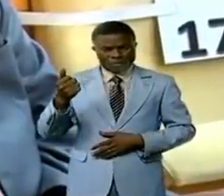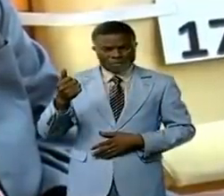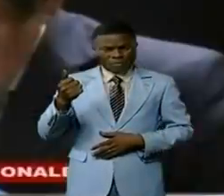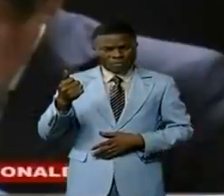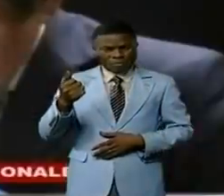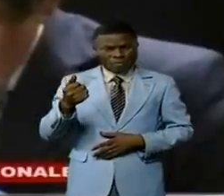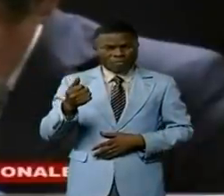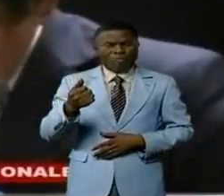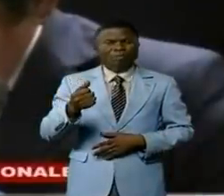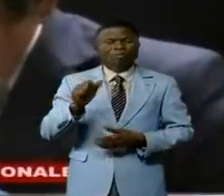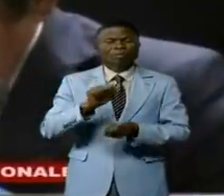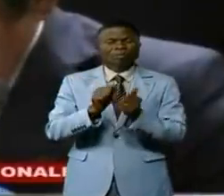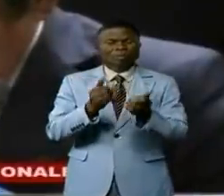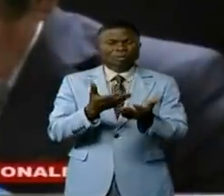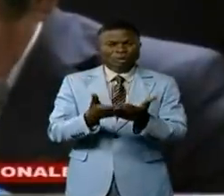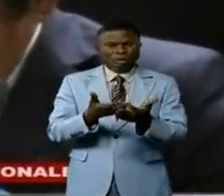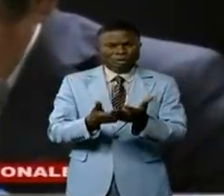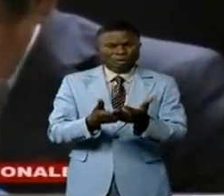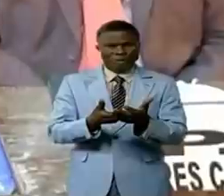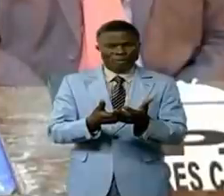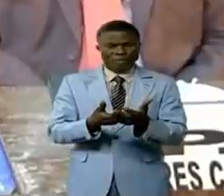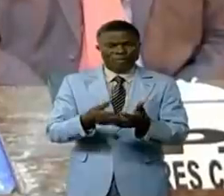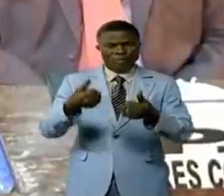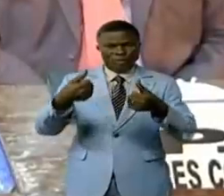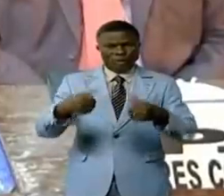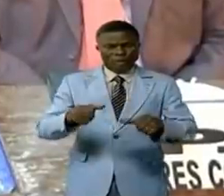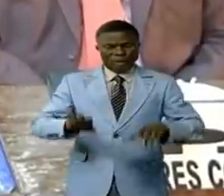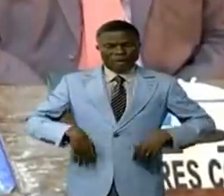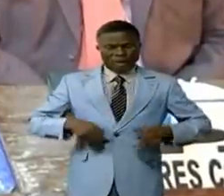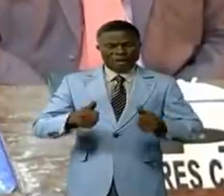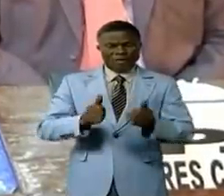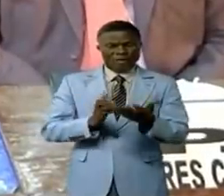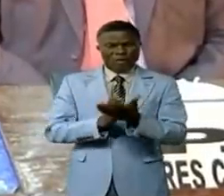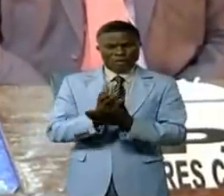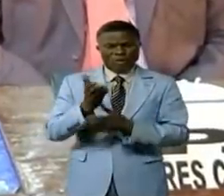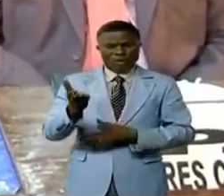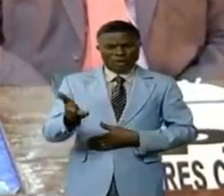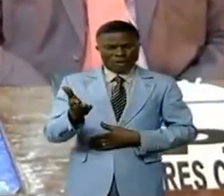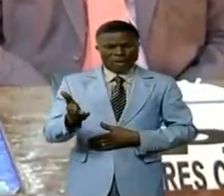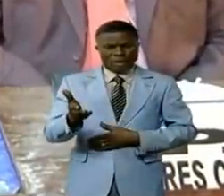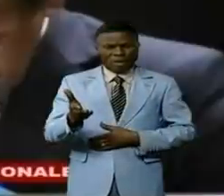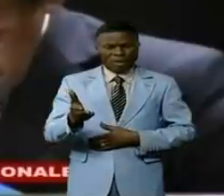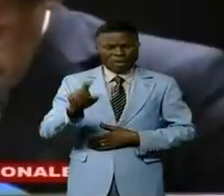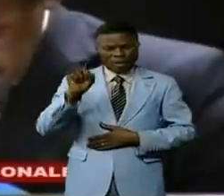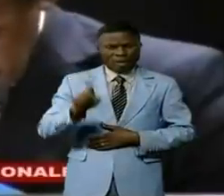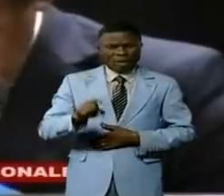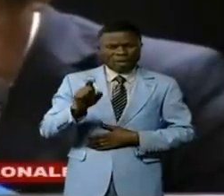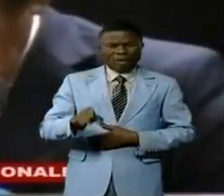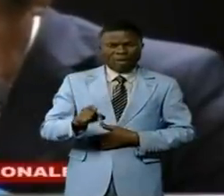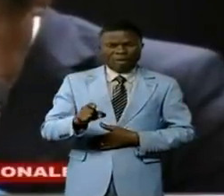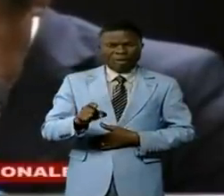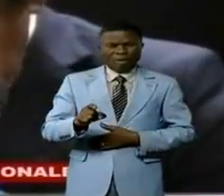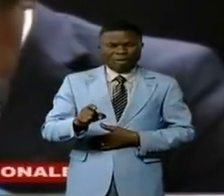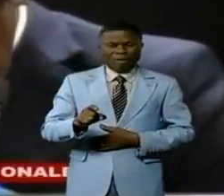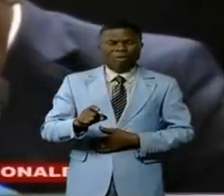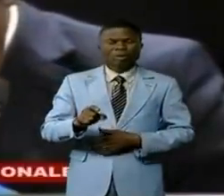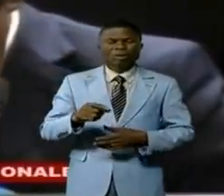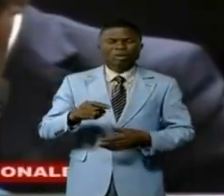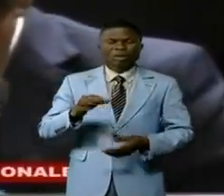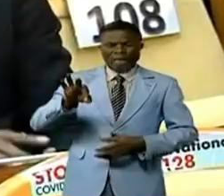sa satisfaction et son bien-être doivent prévaloir sur nos